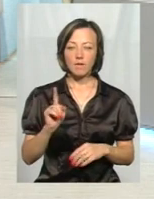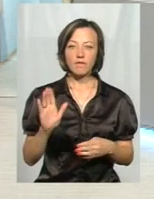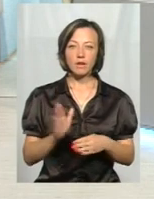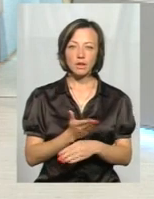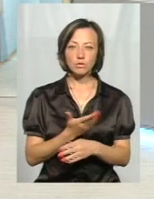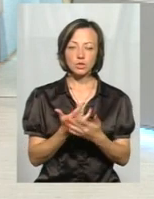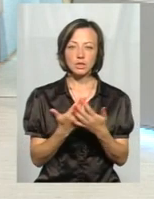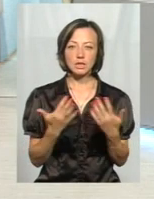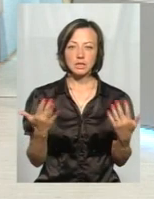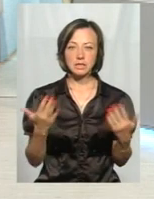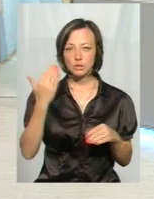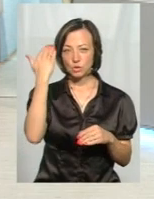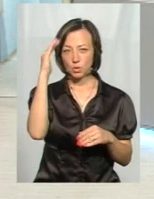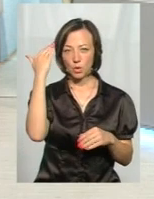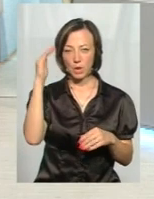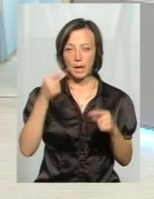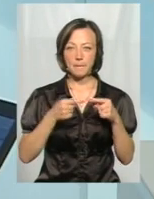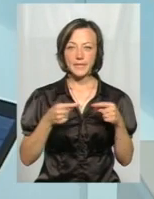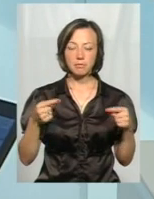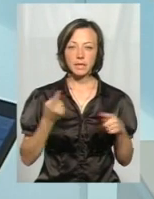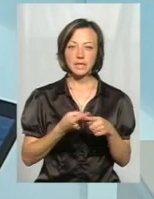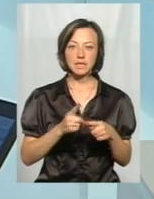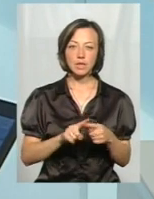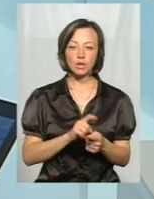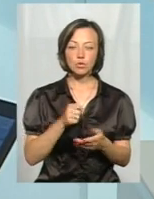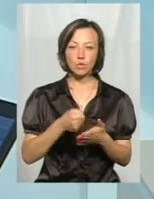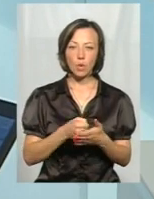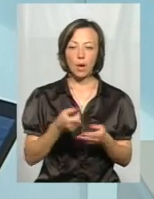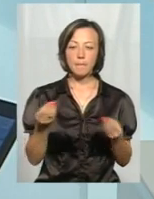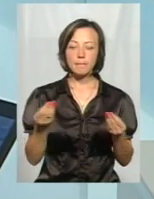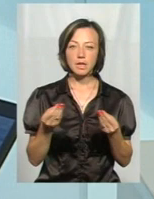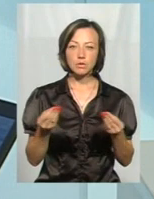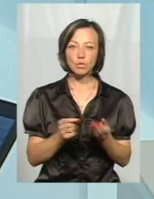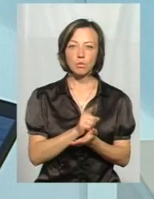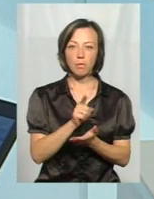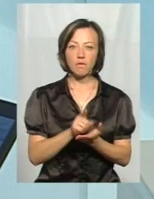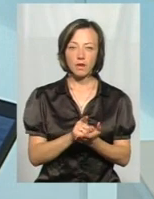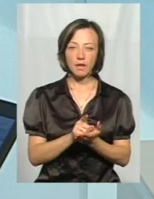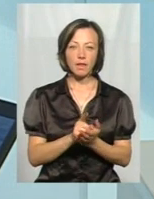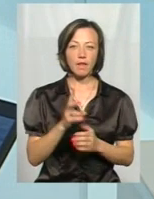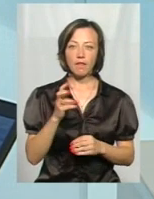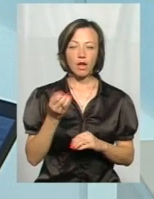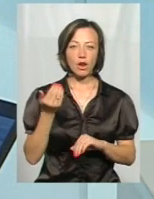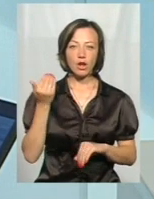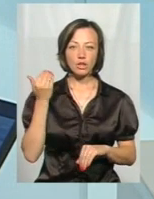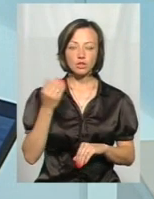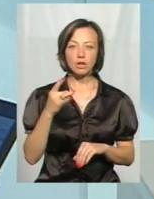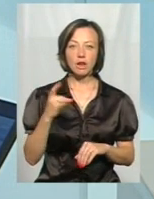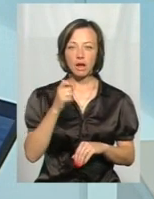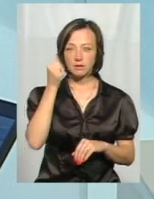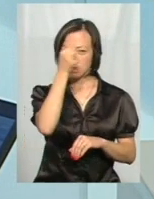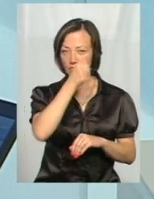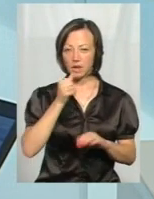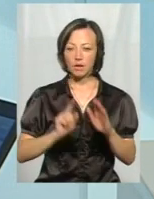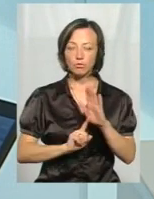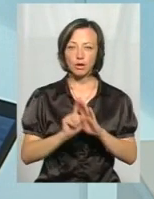вилучені різні сторонні предмети. Це і до піску, який повинен не раніше раз в рік на початку